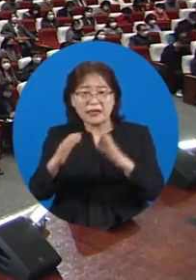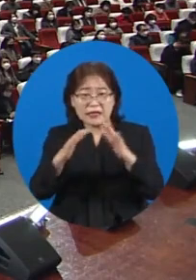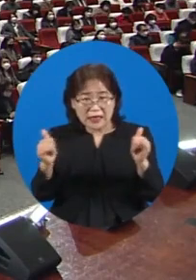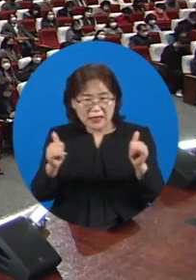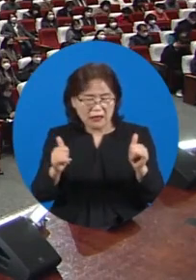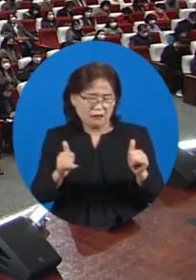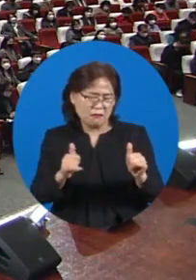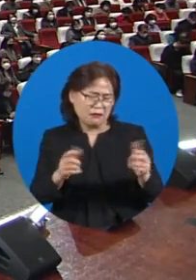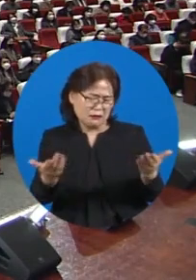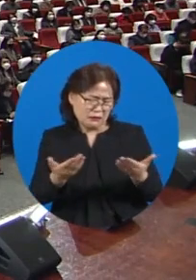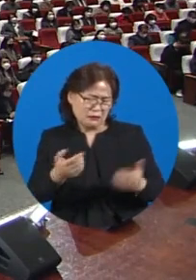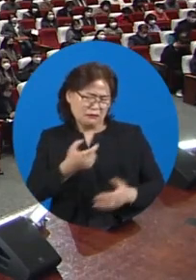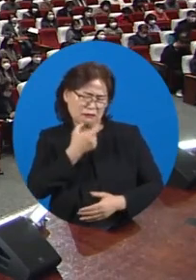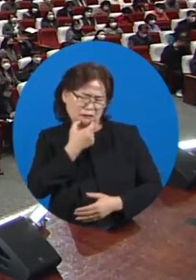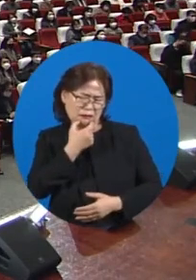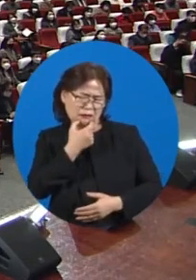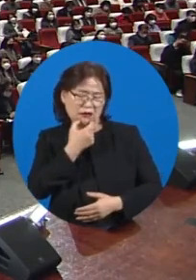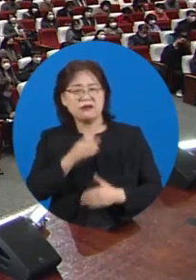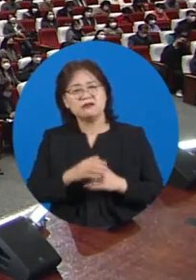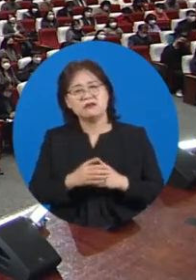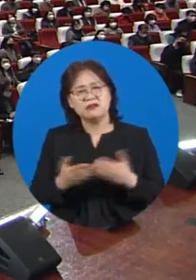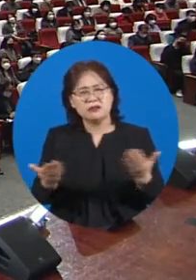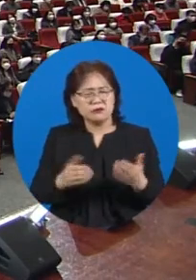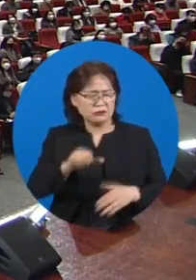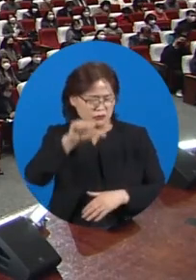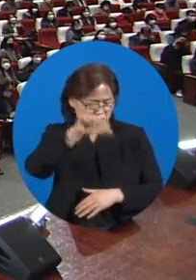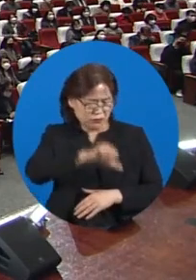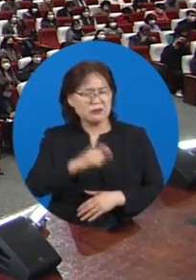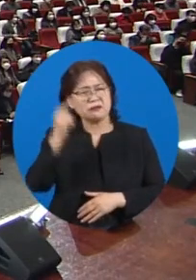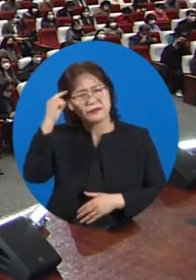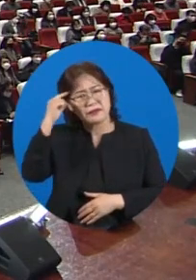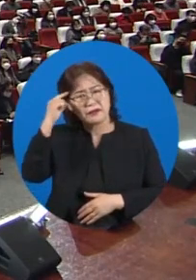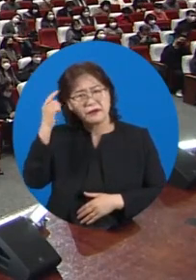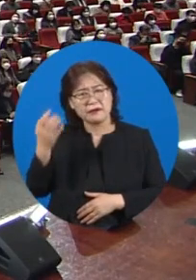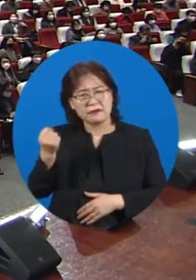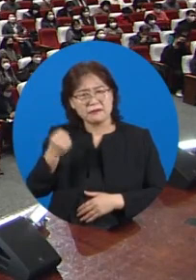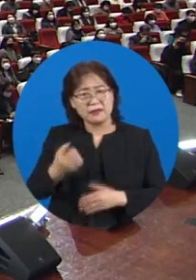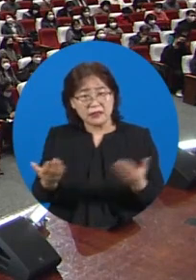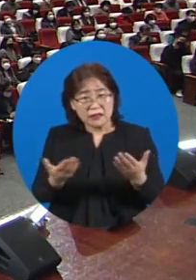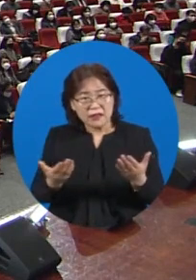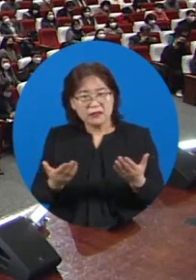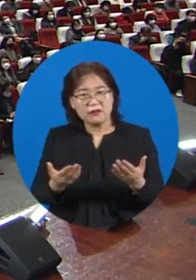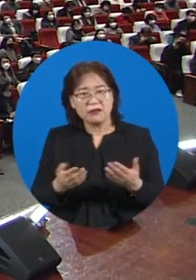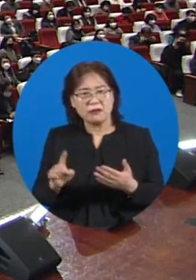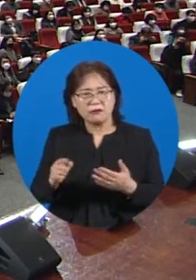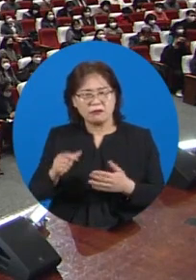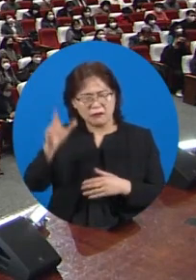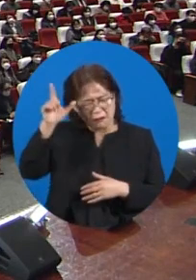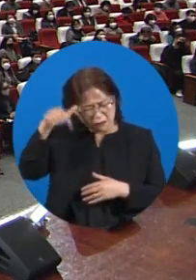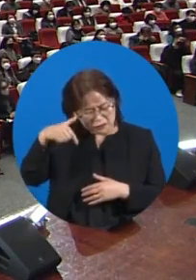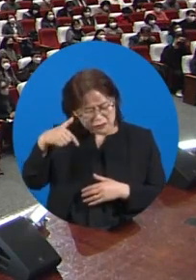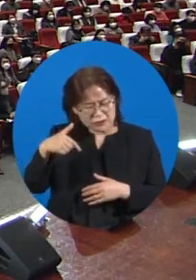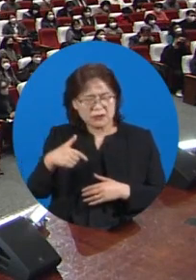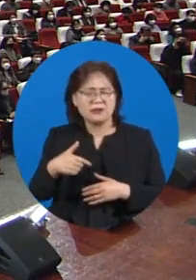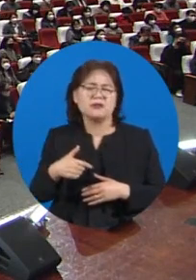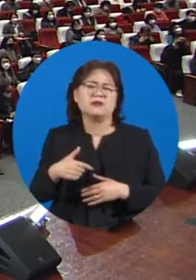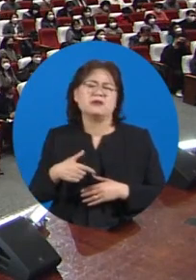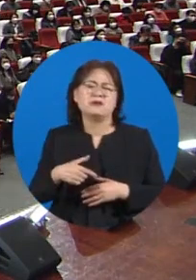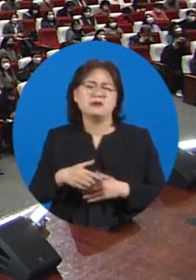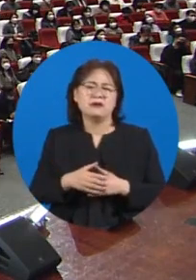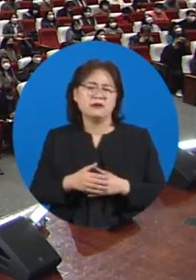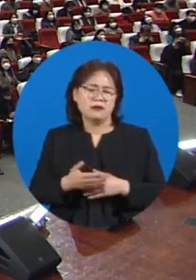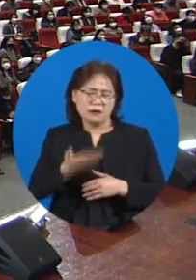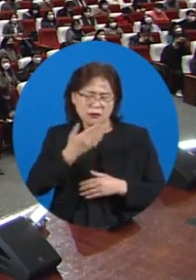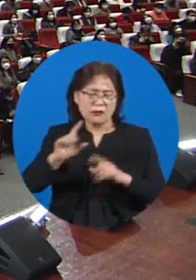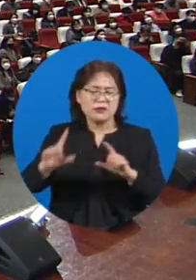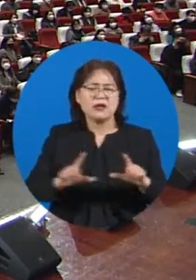이라는 걸 싫어해요 노동을 저주 라고 생각합니다 그래서 일을 하되 어쩔 수 없이 마지못해서 먹고